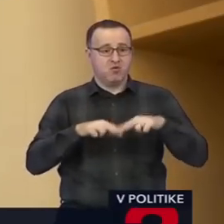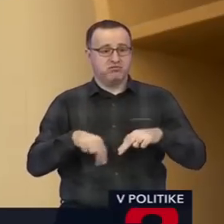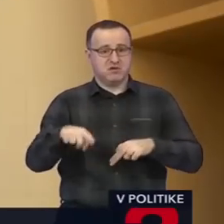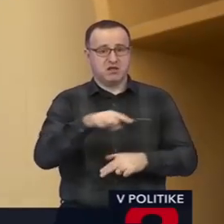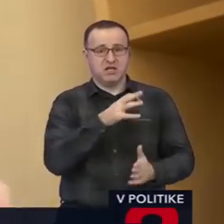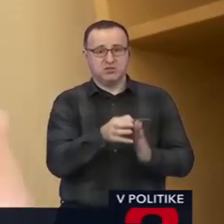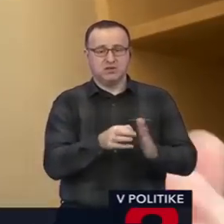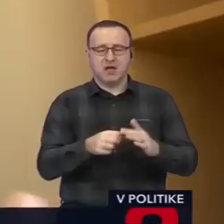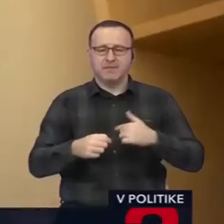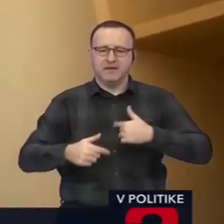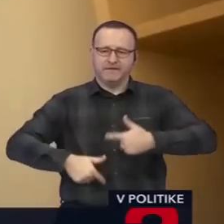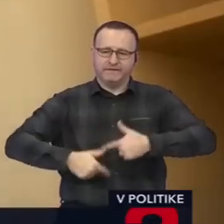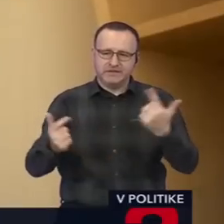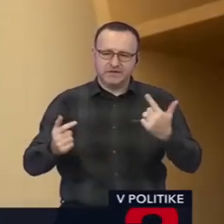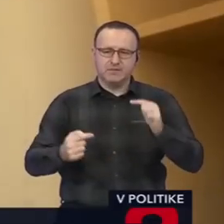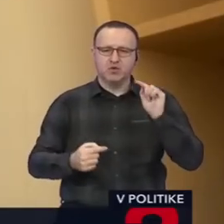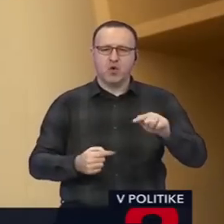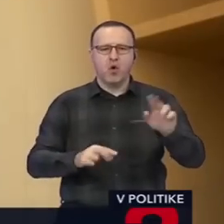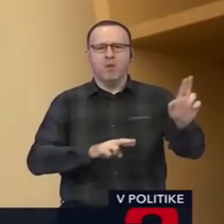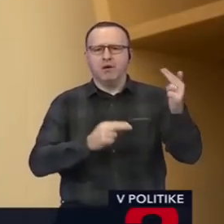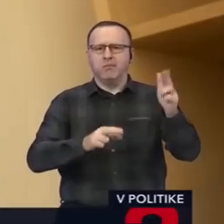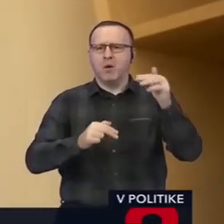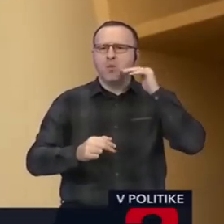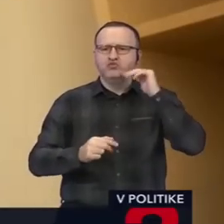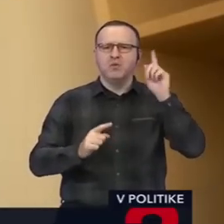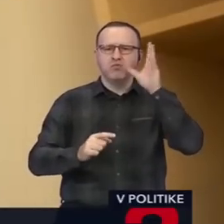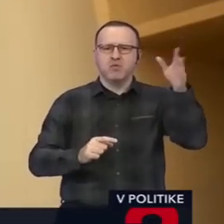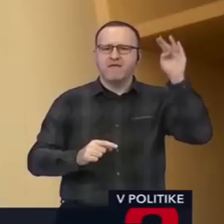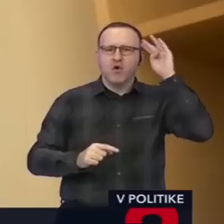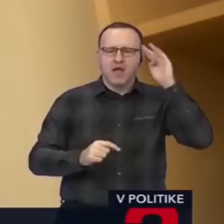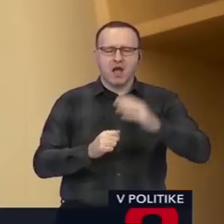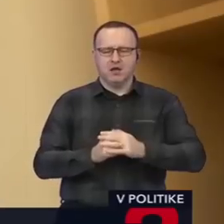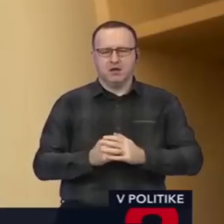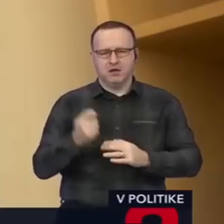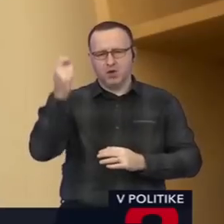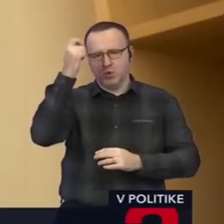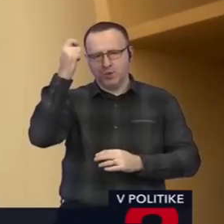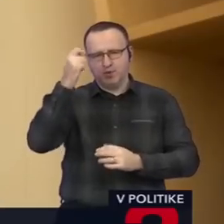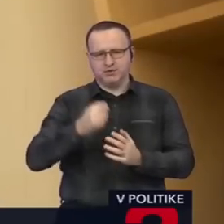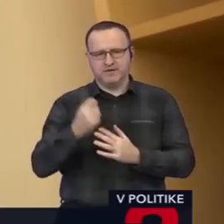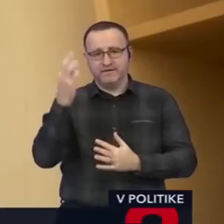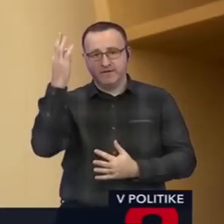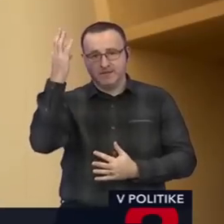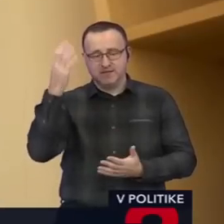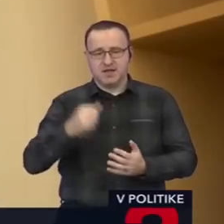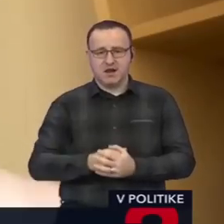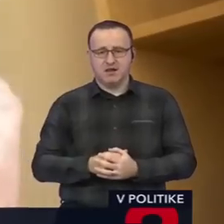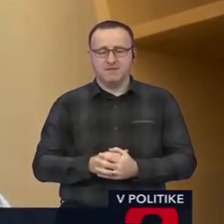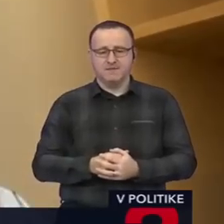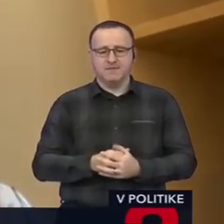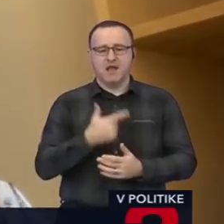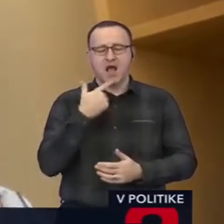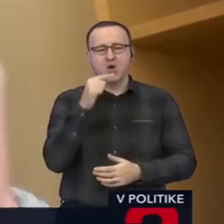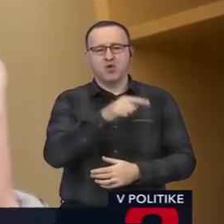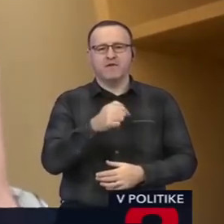že vysvetlíme, že toto je nezmysel. A to má emocionálne menej silný náboj ako on, ten jeho odkaz, že ja vás